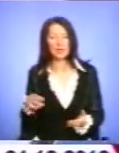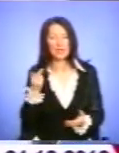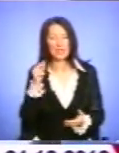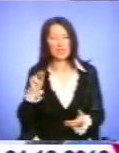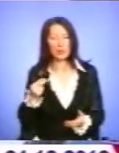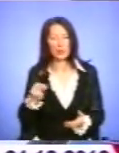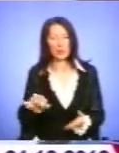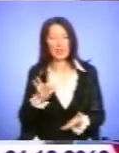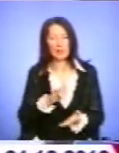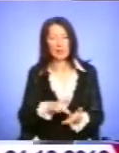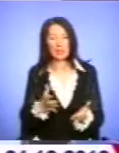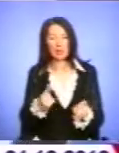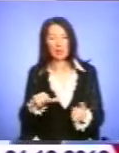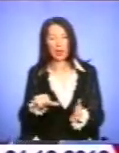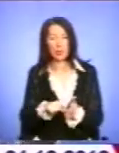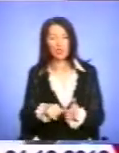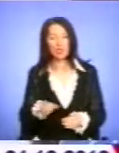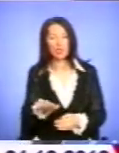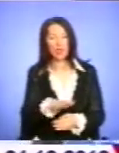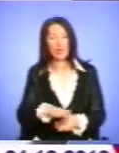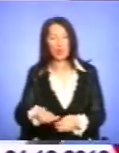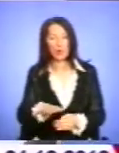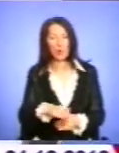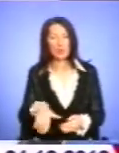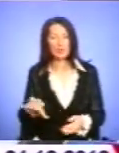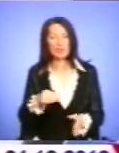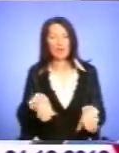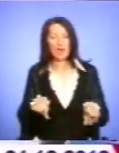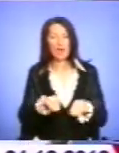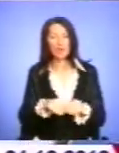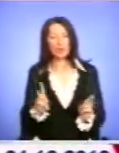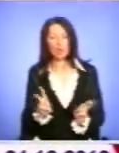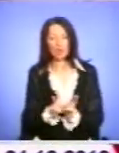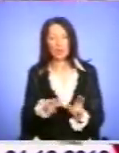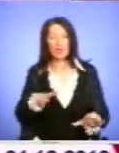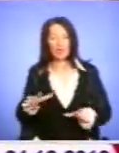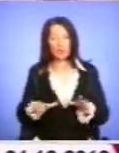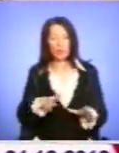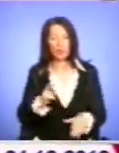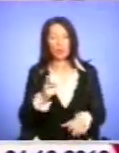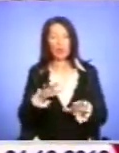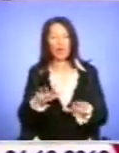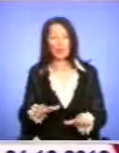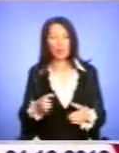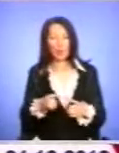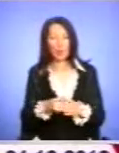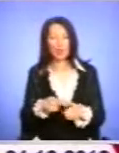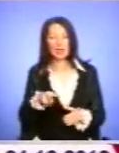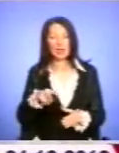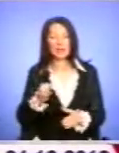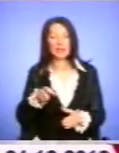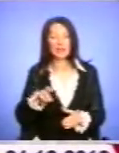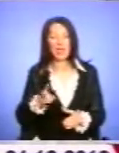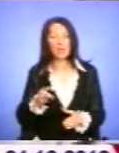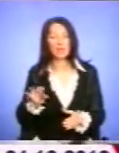чемпіонат міста приймаємо участь на великому полі. Ми всі разом зустрічаємося, тренуємося. Друге місце у команди «Лемківський двір». Один з